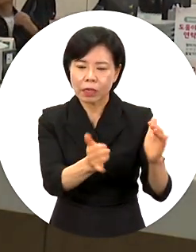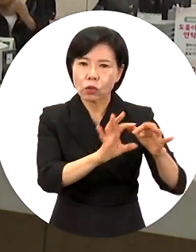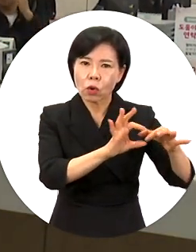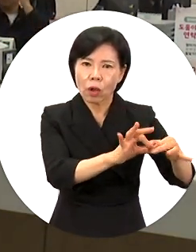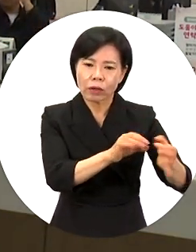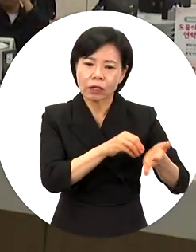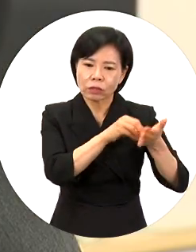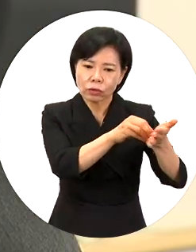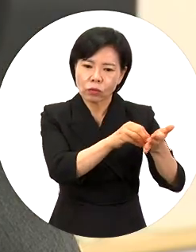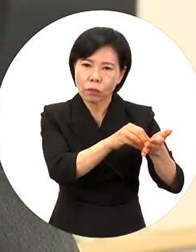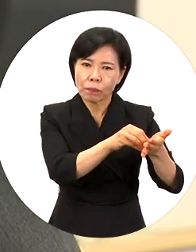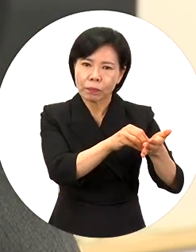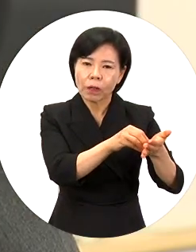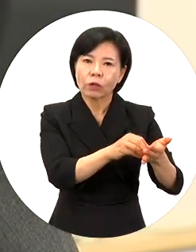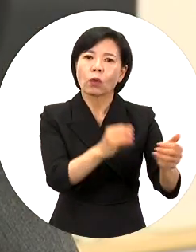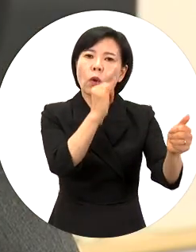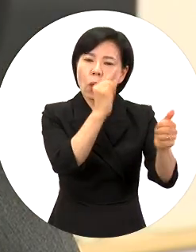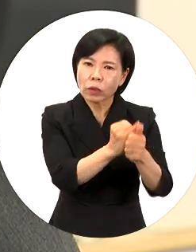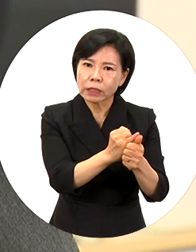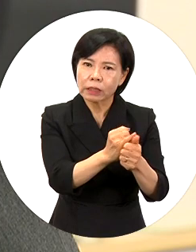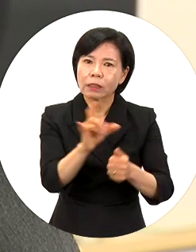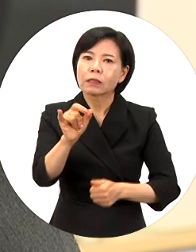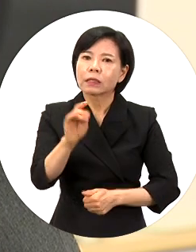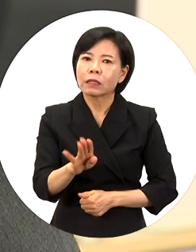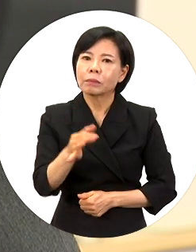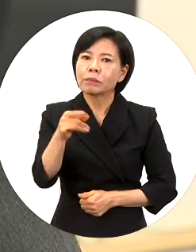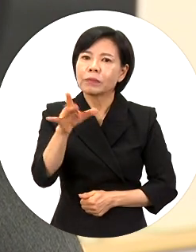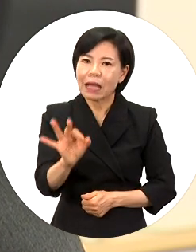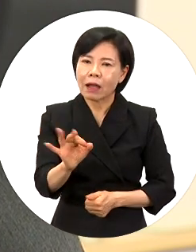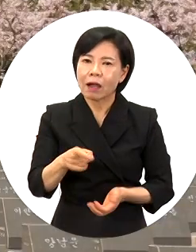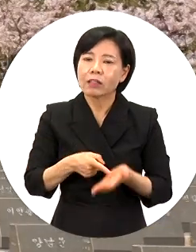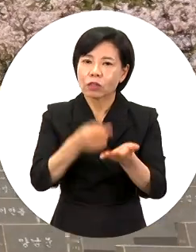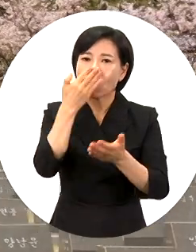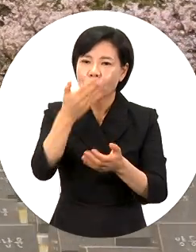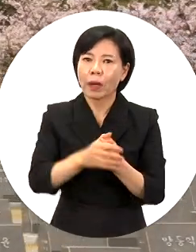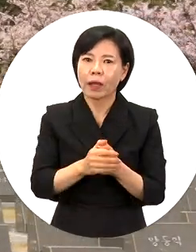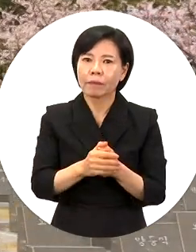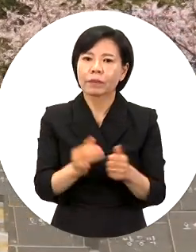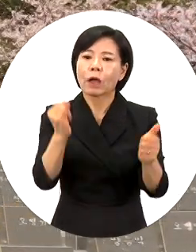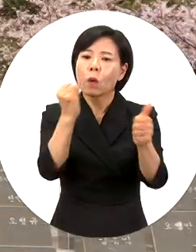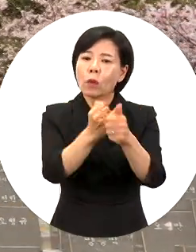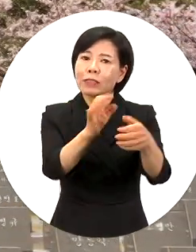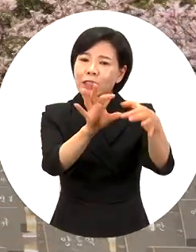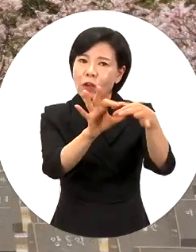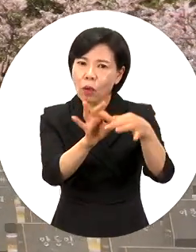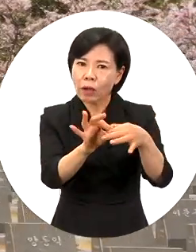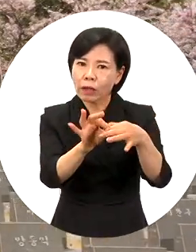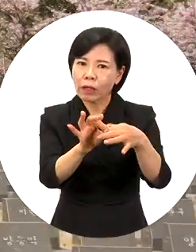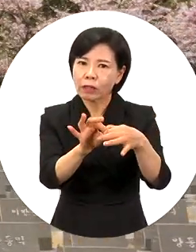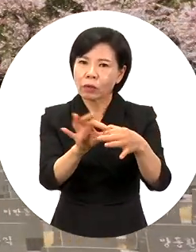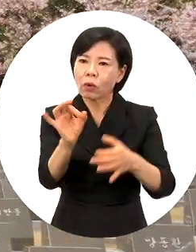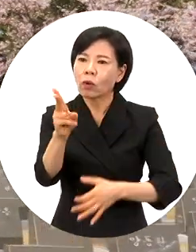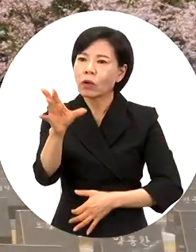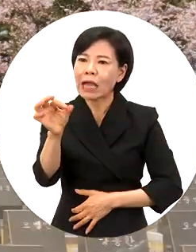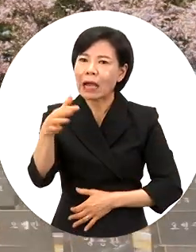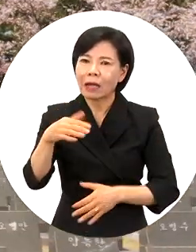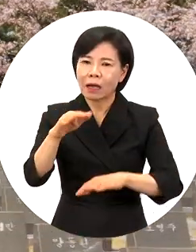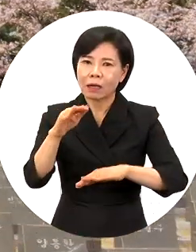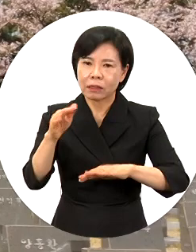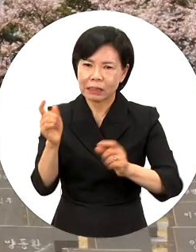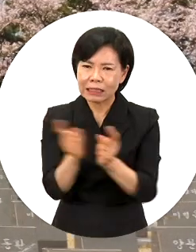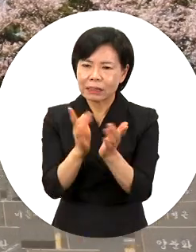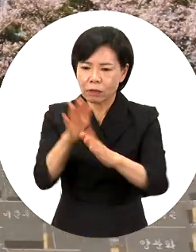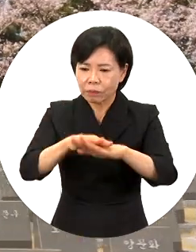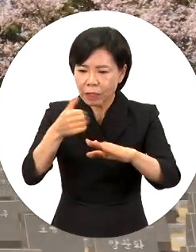신청인은 가족관계 등록관서에 혼인, 입양 신고할 수 있습니다. 사실상의 혼인관계, 양친자 관계